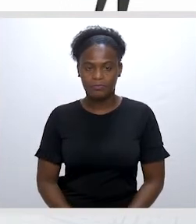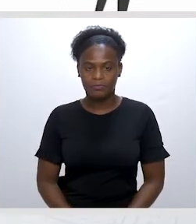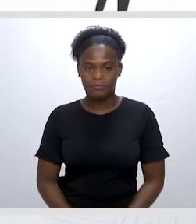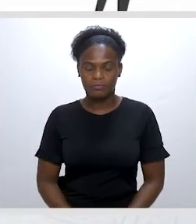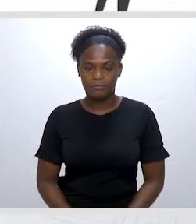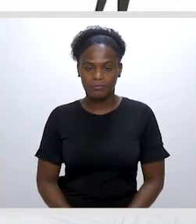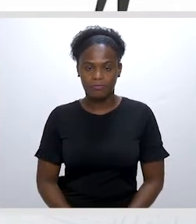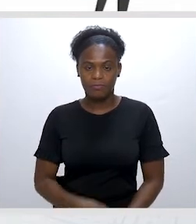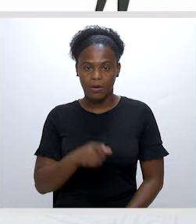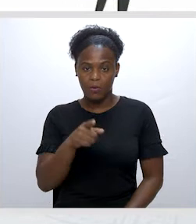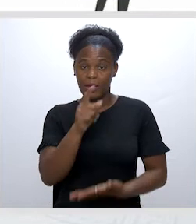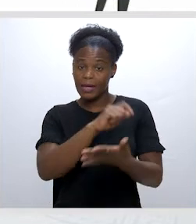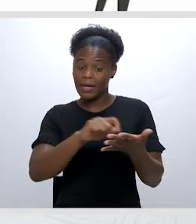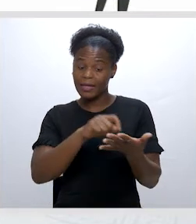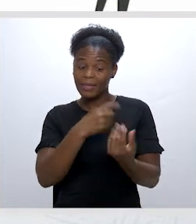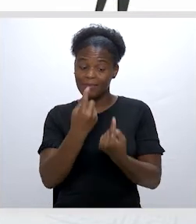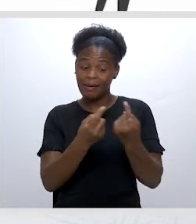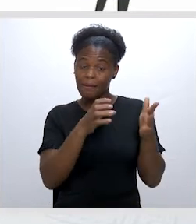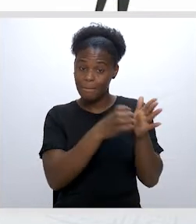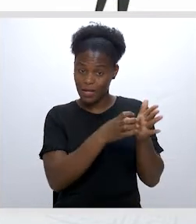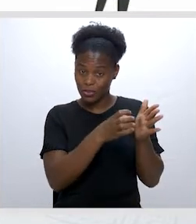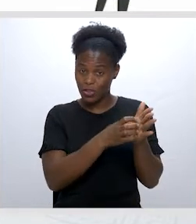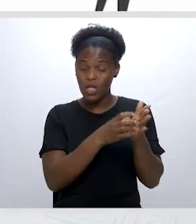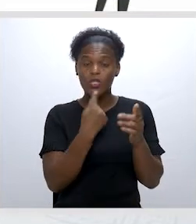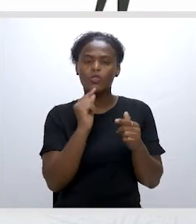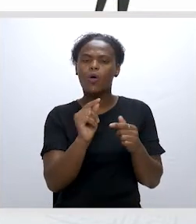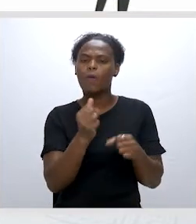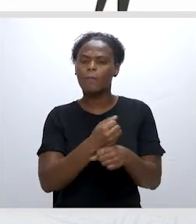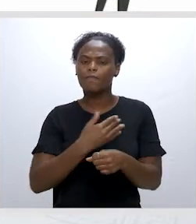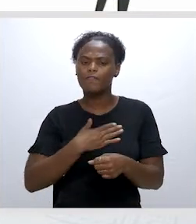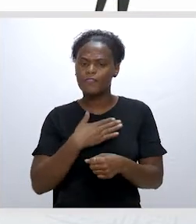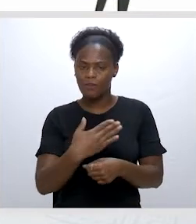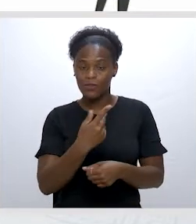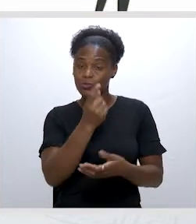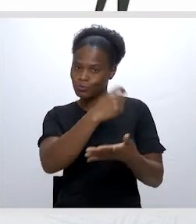Écris sous chaque image le nom du métier représenté.